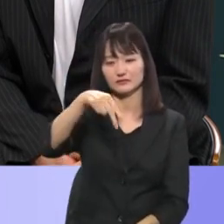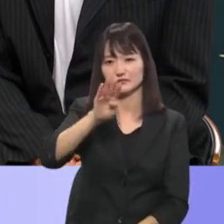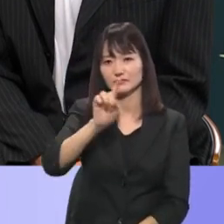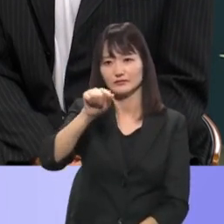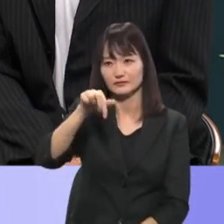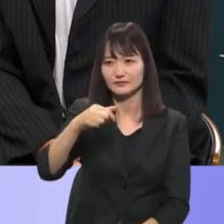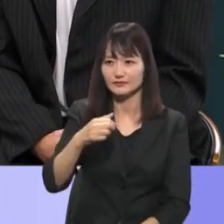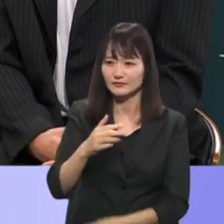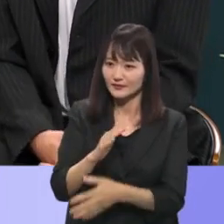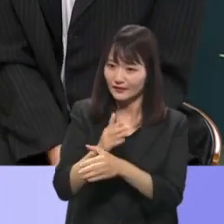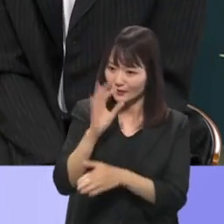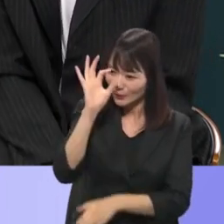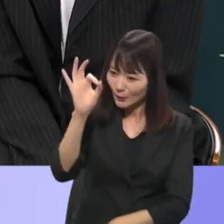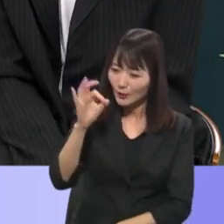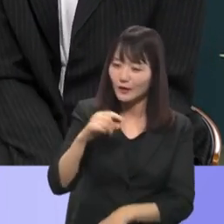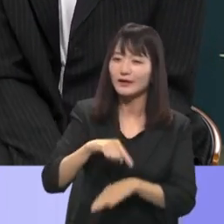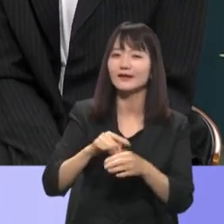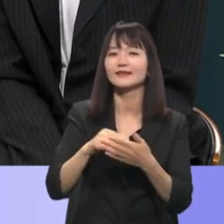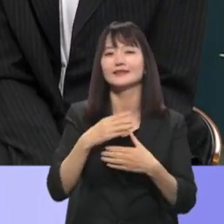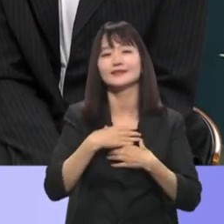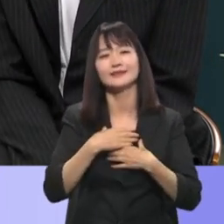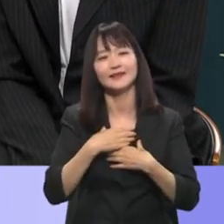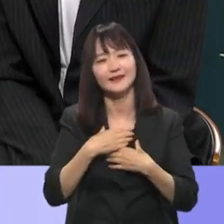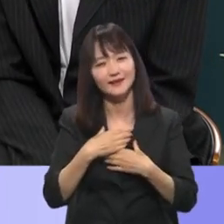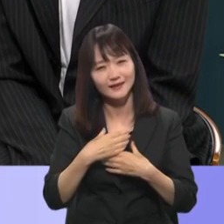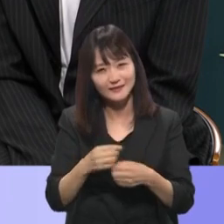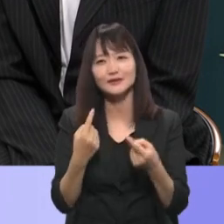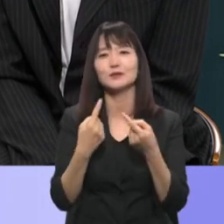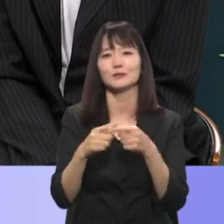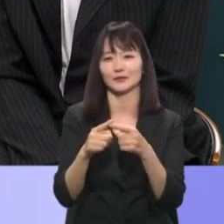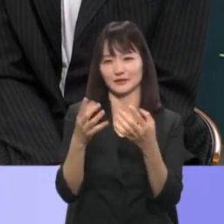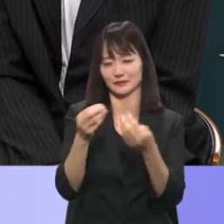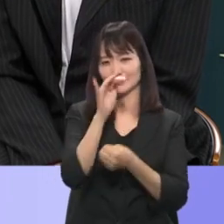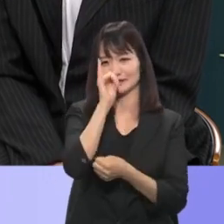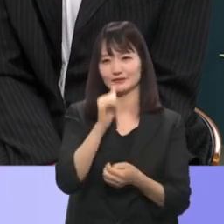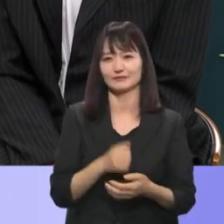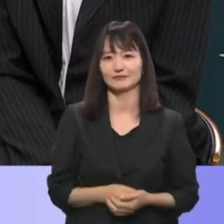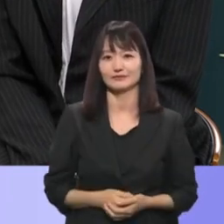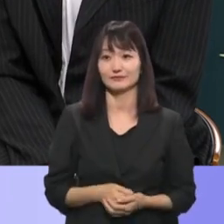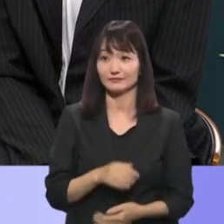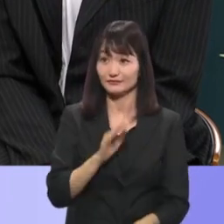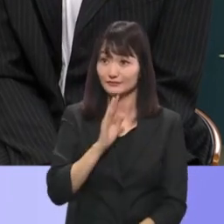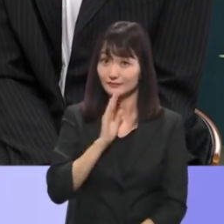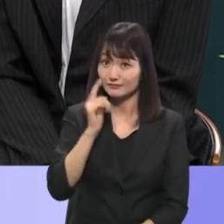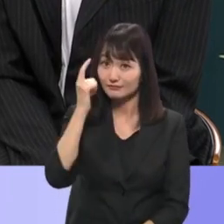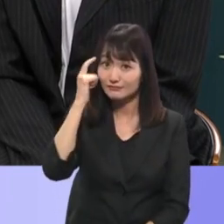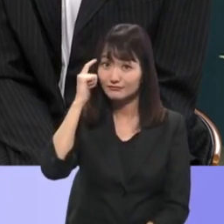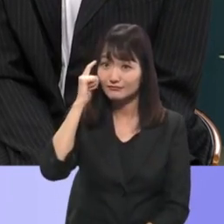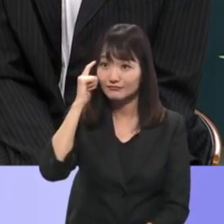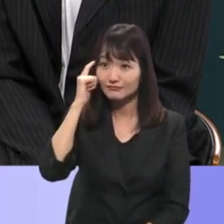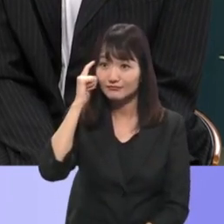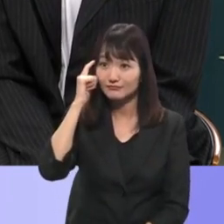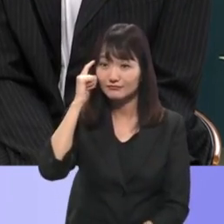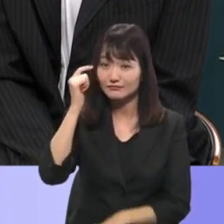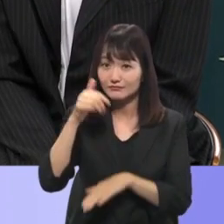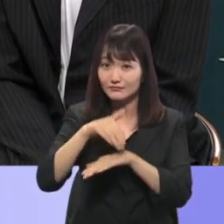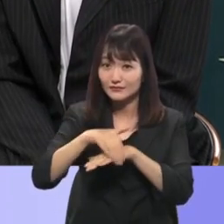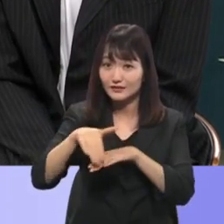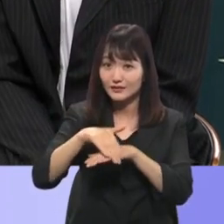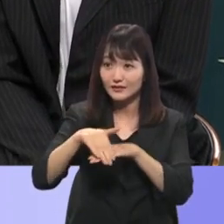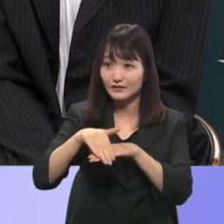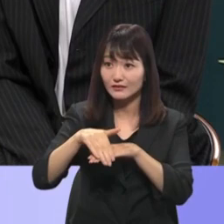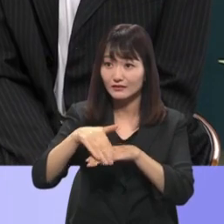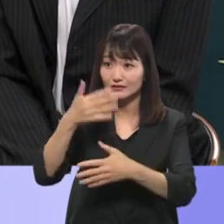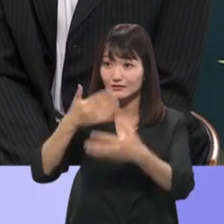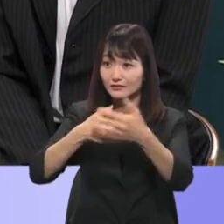이런 평가를 해주시는 분들이 많거든요 또 그런 거를 실제로 염두를 하고 다 이런 걸 짜시는